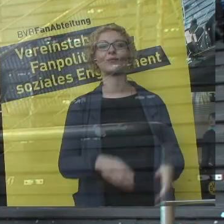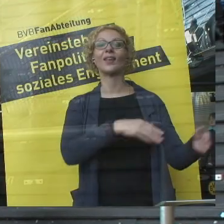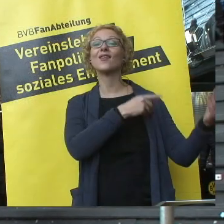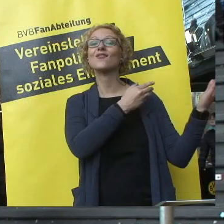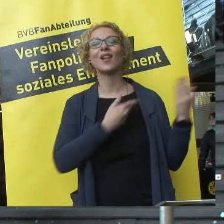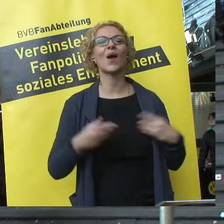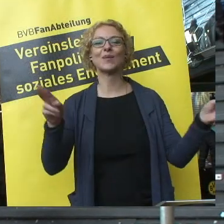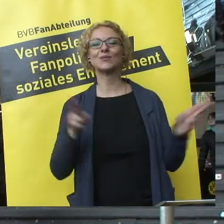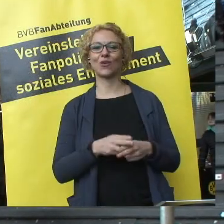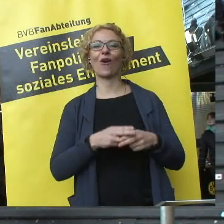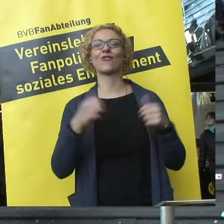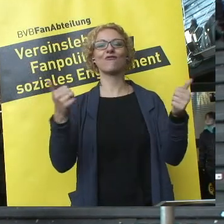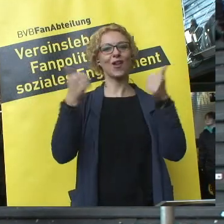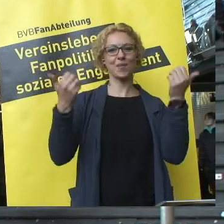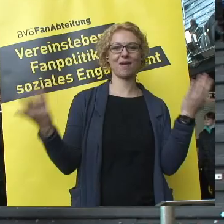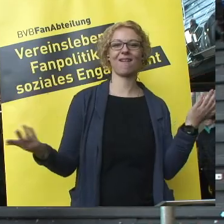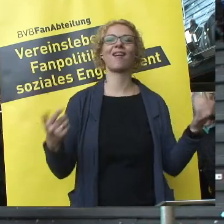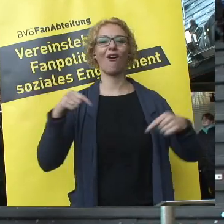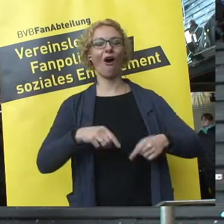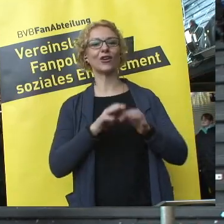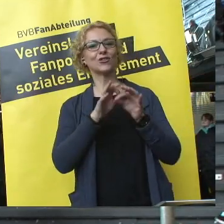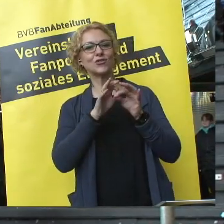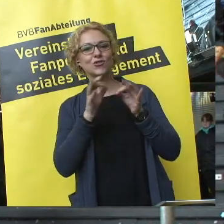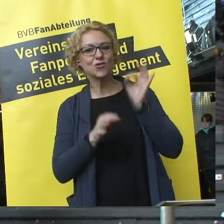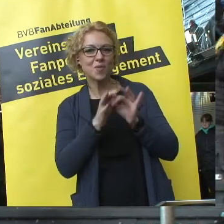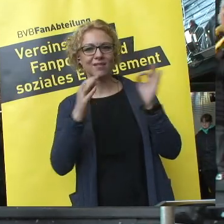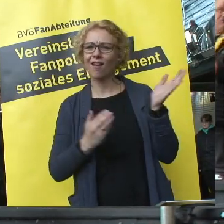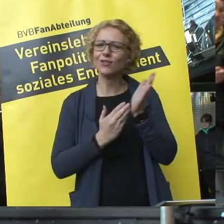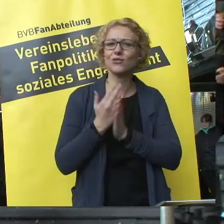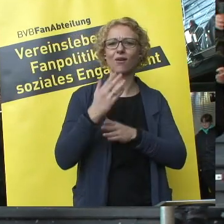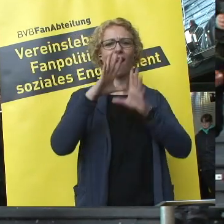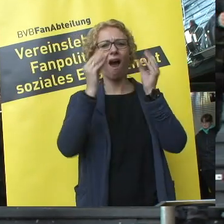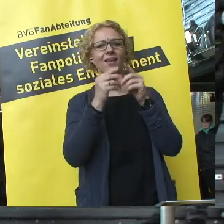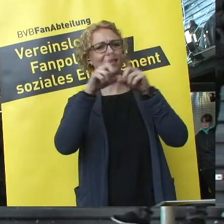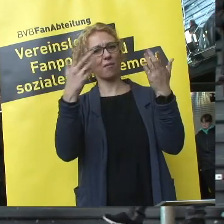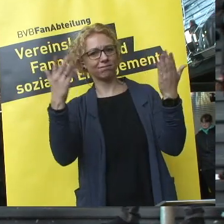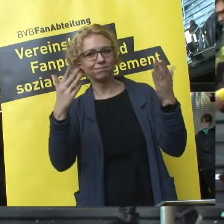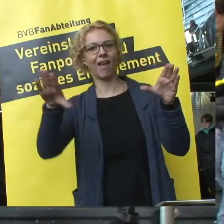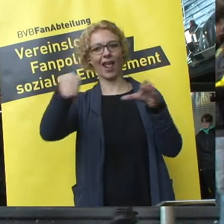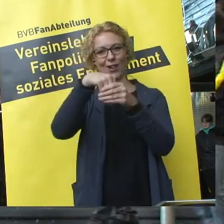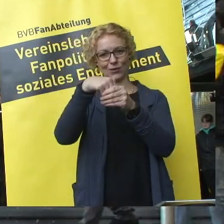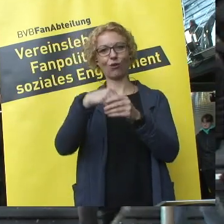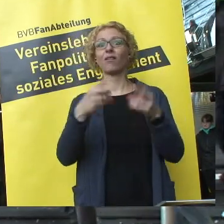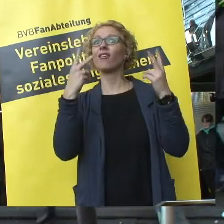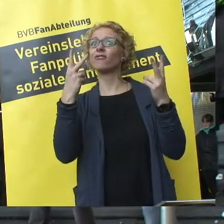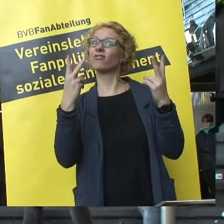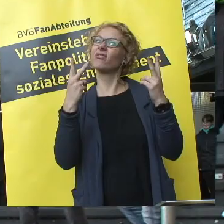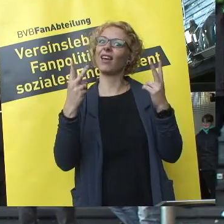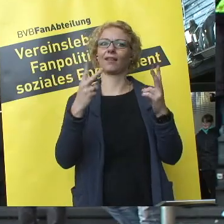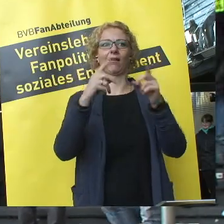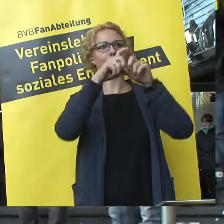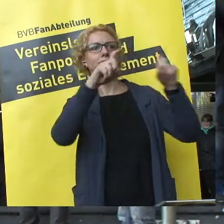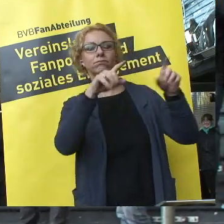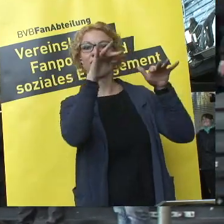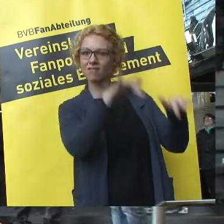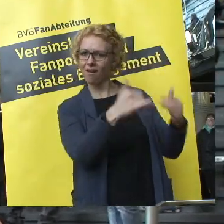Willkommen zurück bei Phänomenal und wie den ganzen Spieltag dreht es sich heute alles ums Thema Inklusion und eine ganz wichtige Institution,